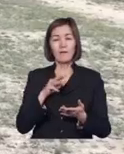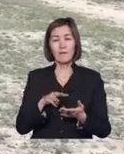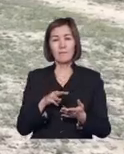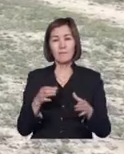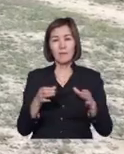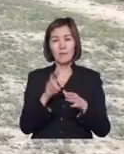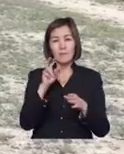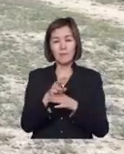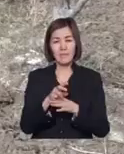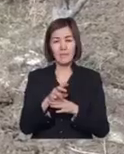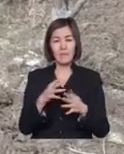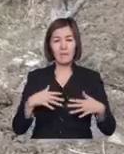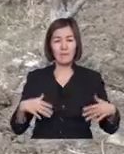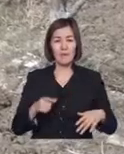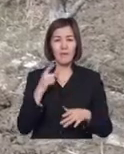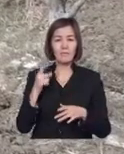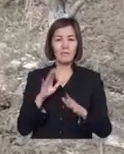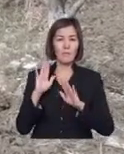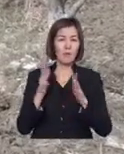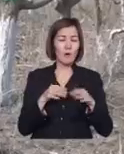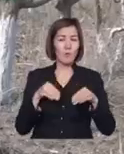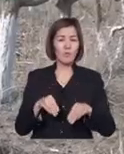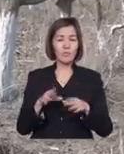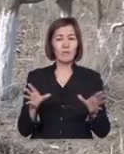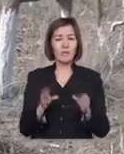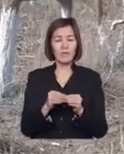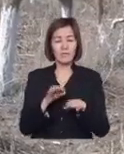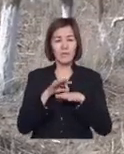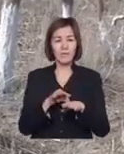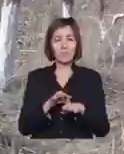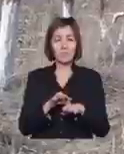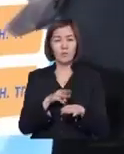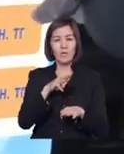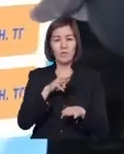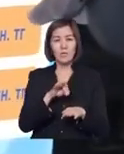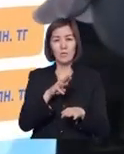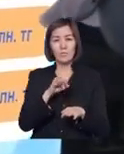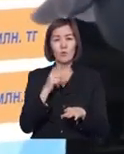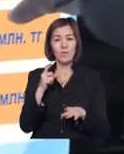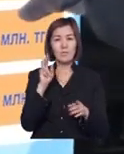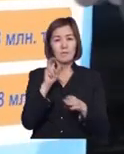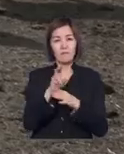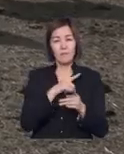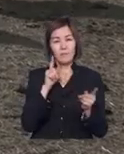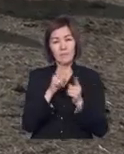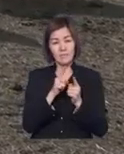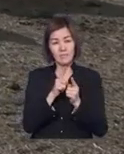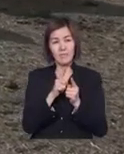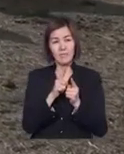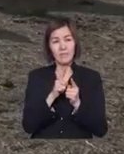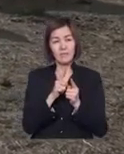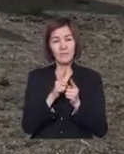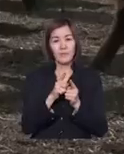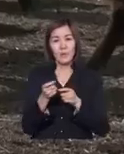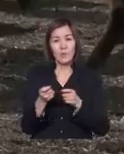барды. Кейін мал шаруашылығы және бау-бақша кәсібімен қатар айналысып жүрген Тимур қожалығына бас соқты. Өз кезегінде